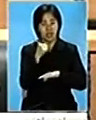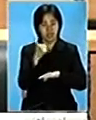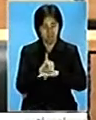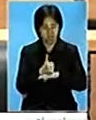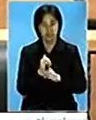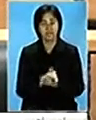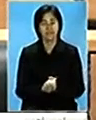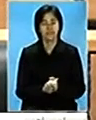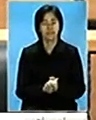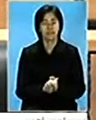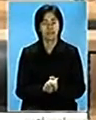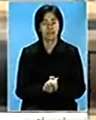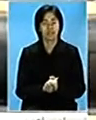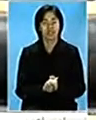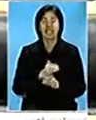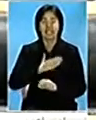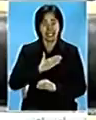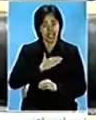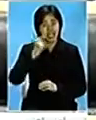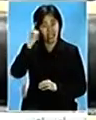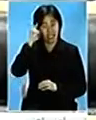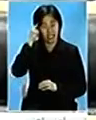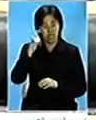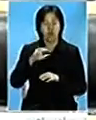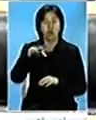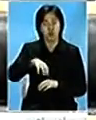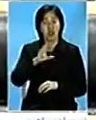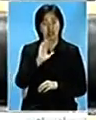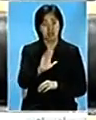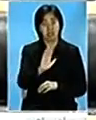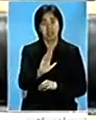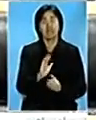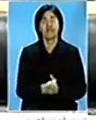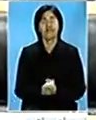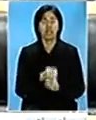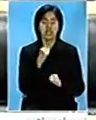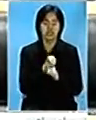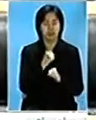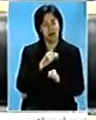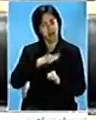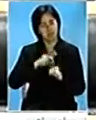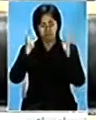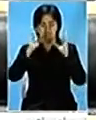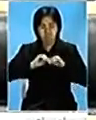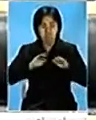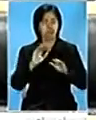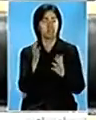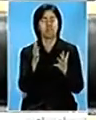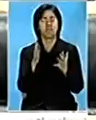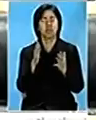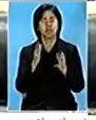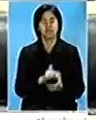าดิฉันคิดว่าหน่วยงานของท่านเนี่ยทำงานแล้วไม่ค่อยประชาสัมพันธ์นะ